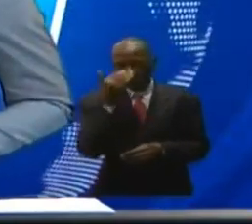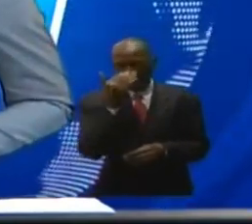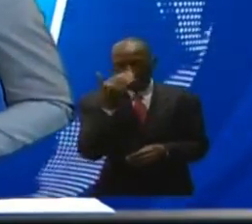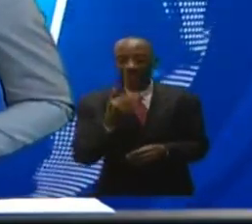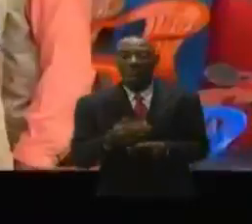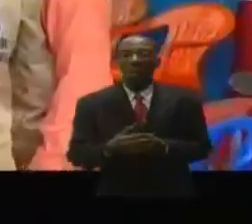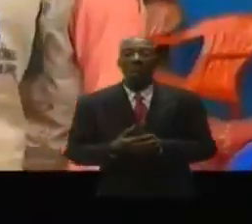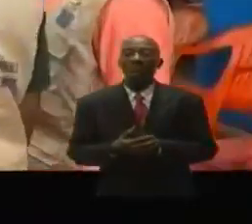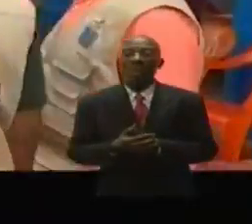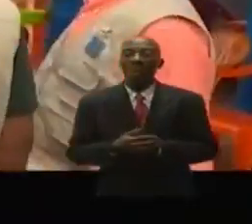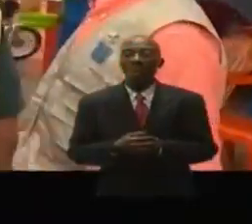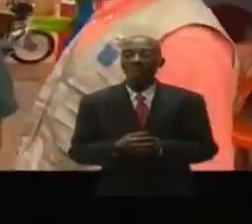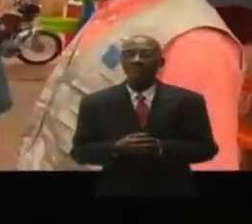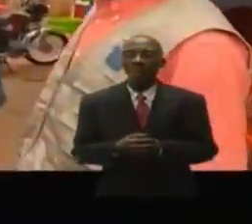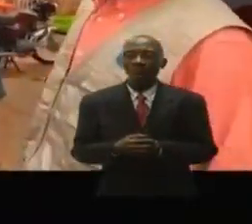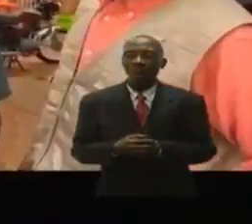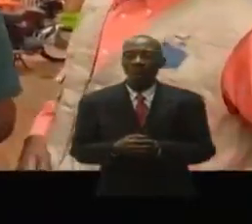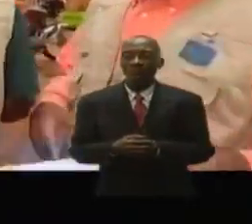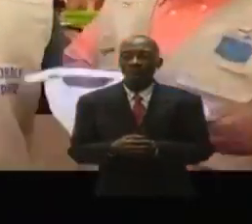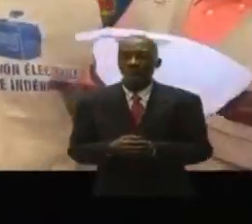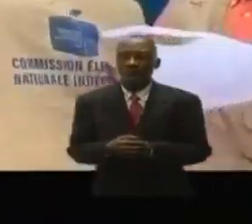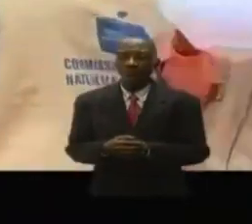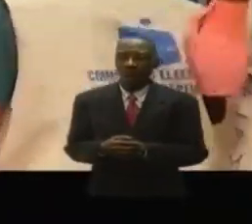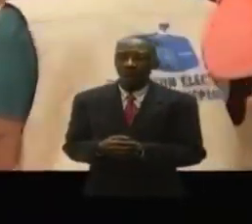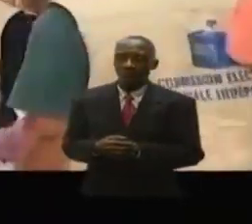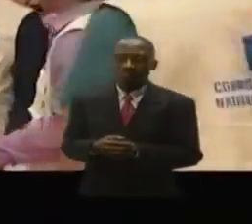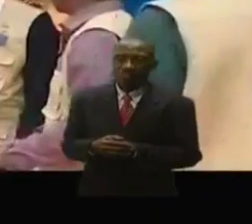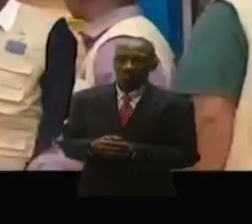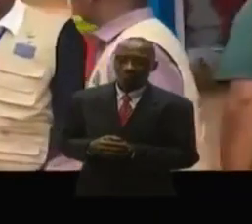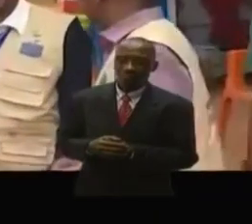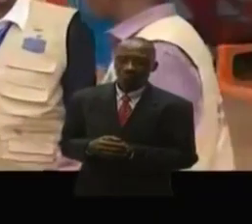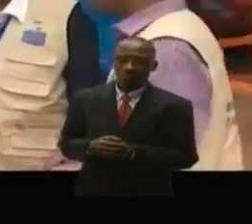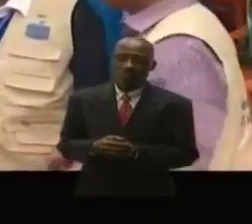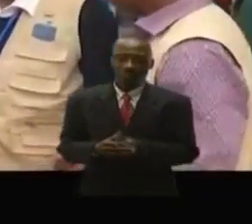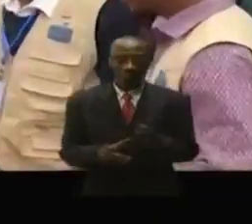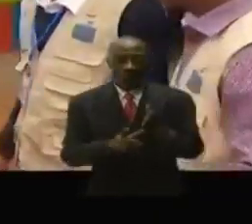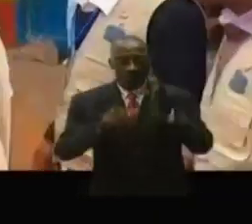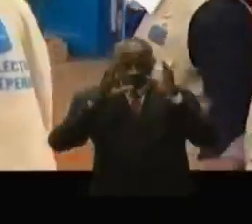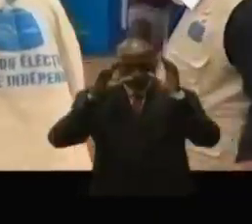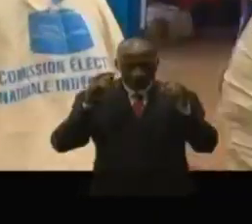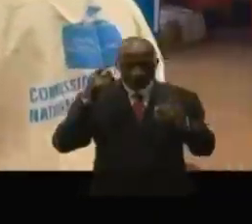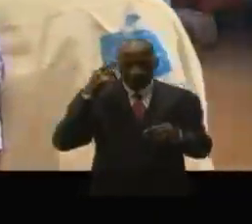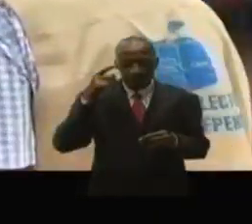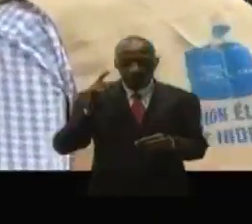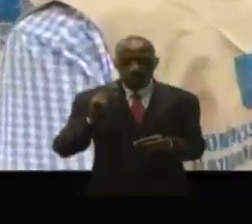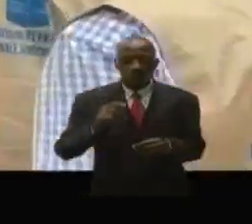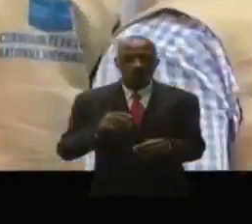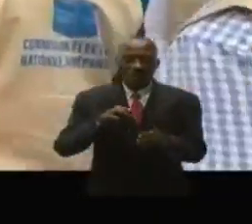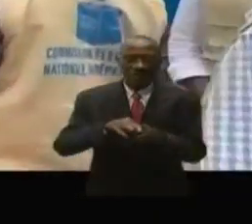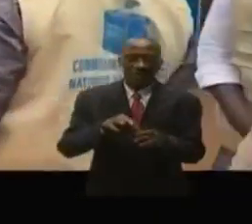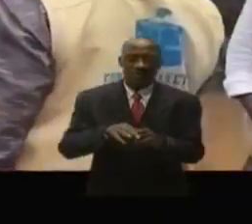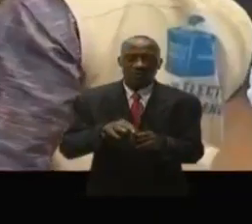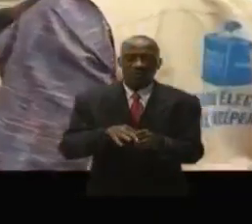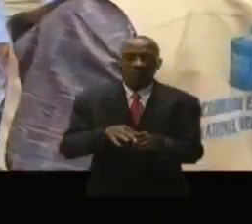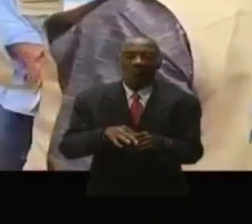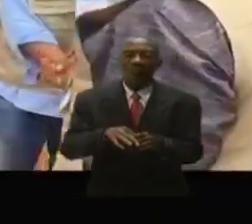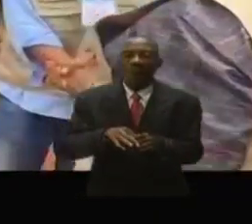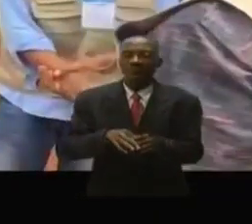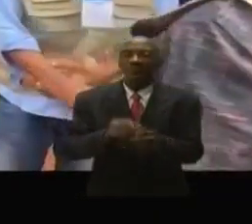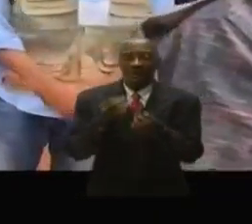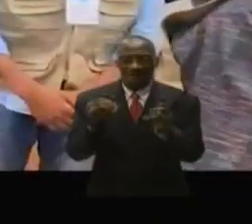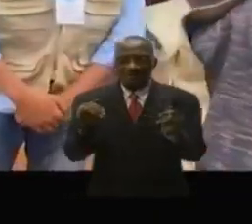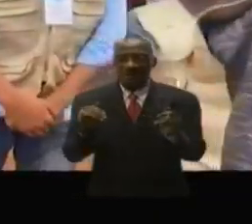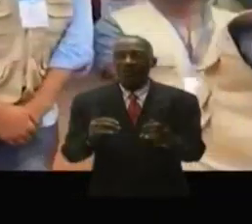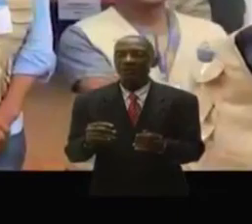Tofungi. La Commission électorale nationale indépendante séjourne dans la province du Kasaï oriental depuis le samedi 1er